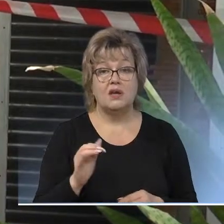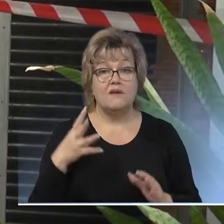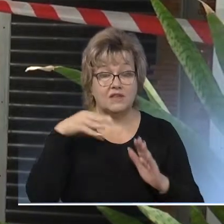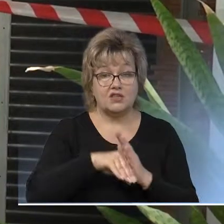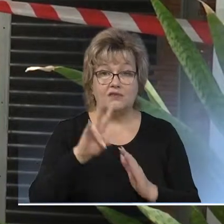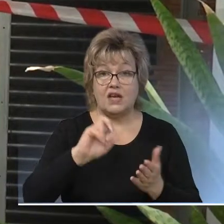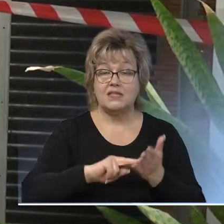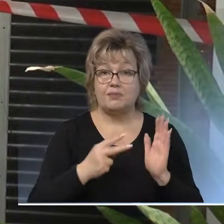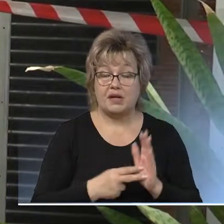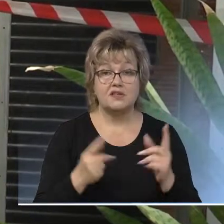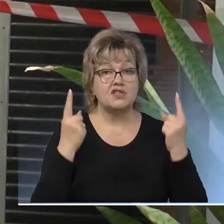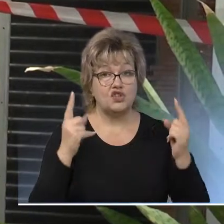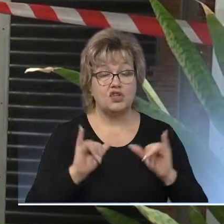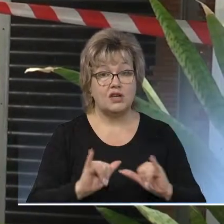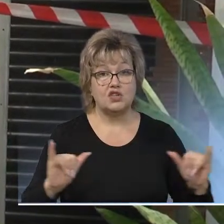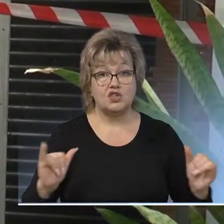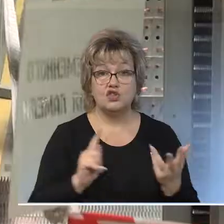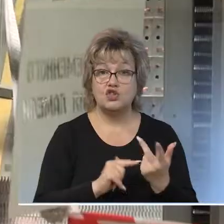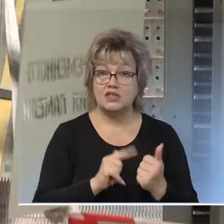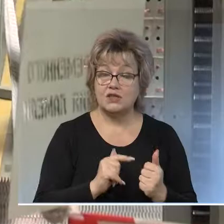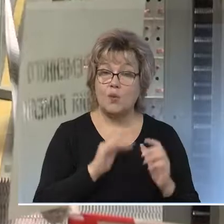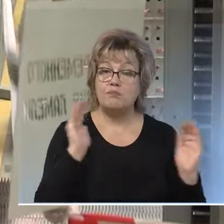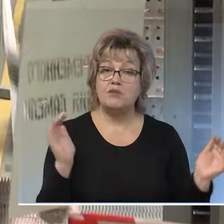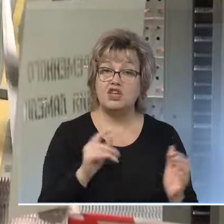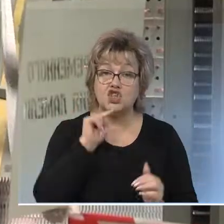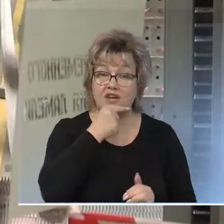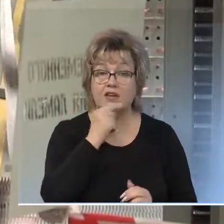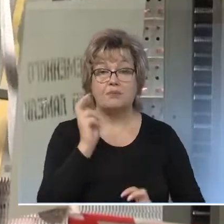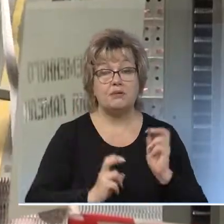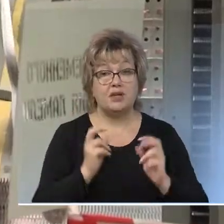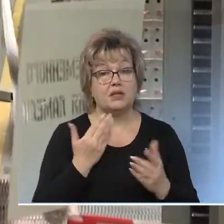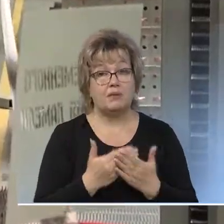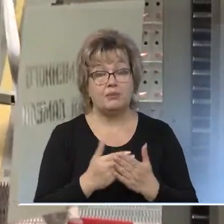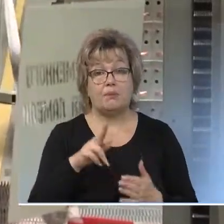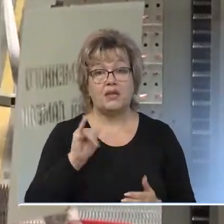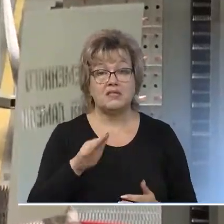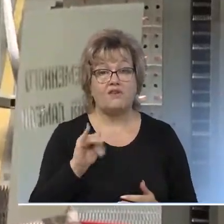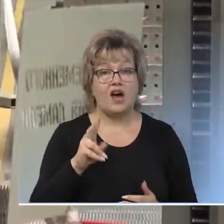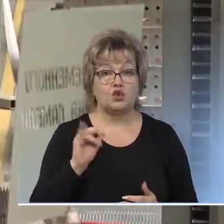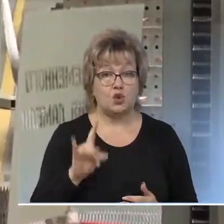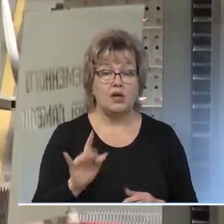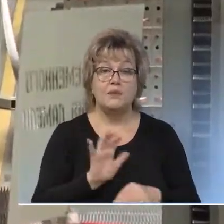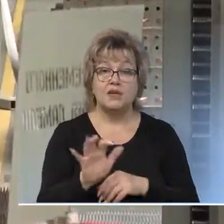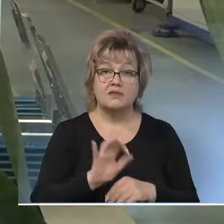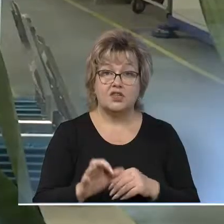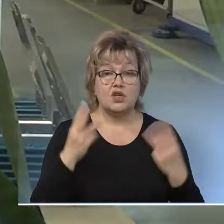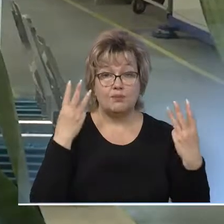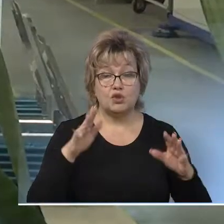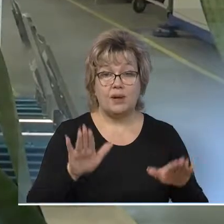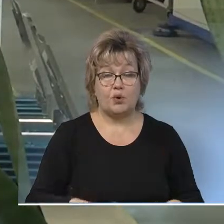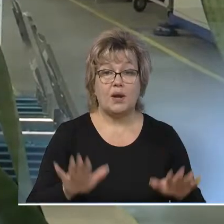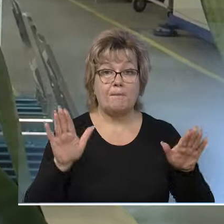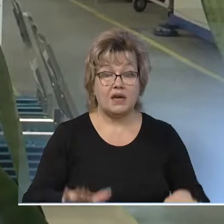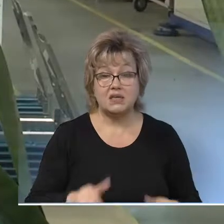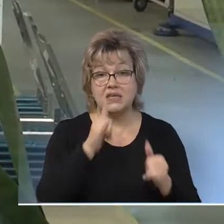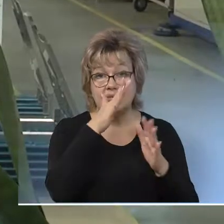порога вхождения в нацпроект значительно расширит число бережливых предприятий. Например, компания «Пластфактор», производитель модульных